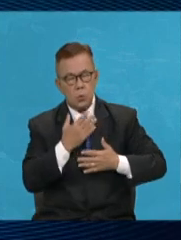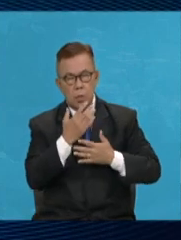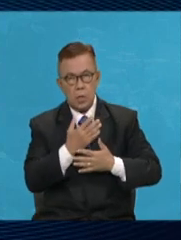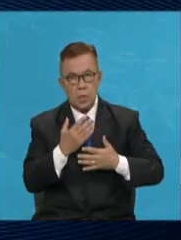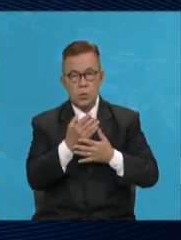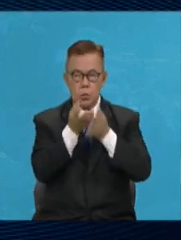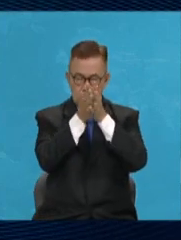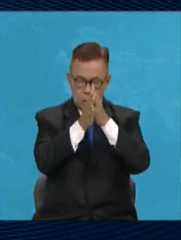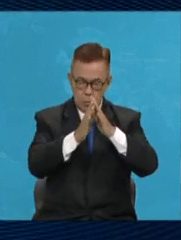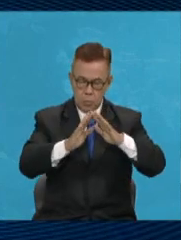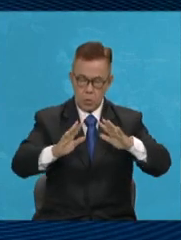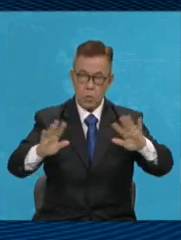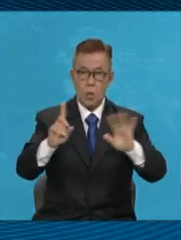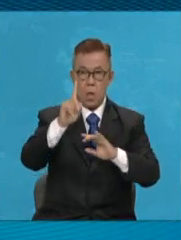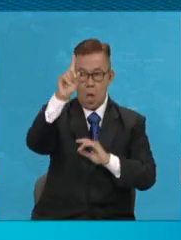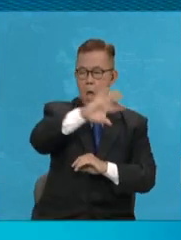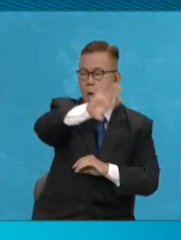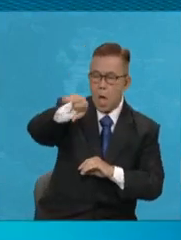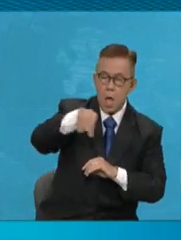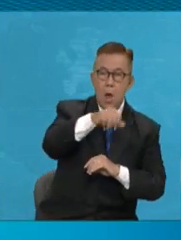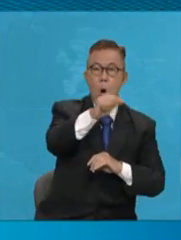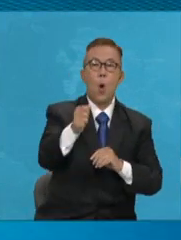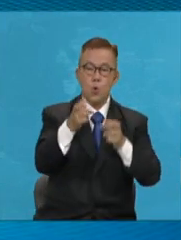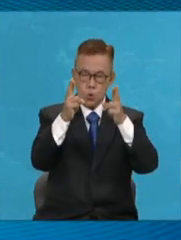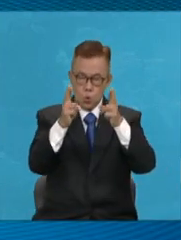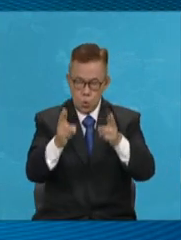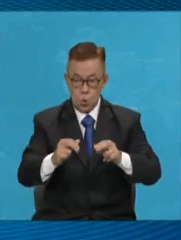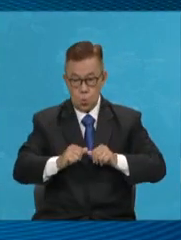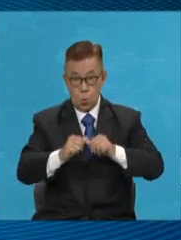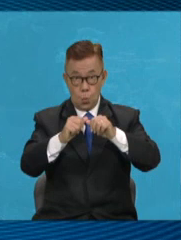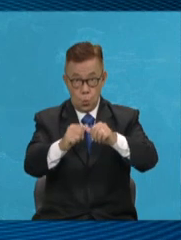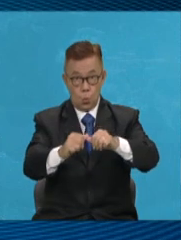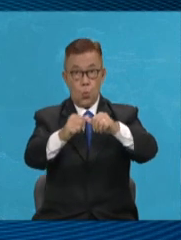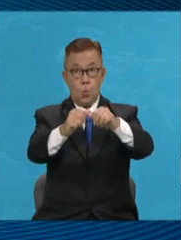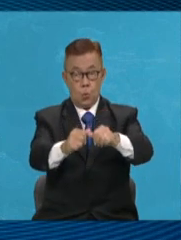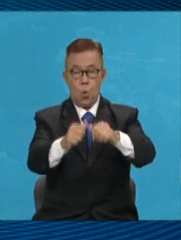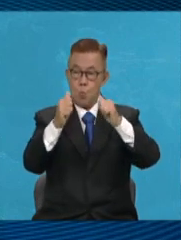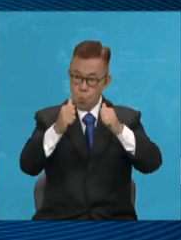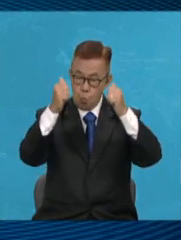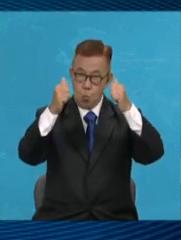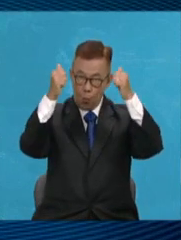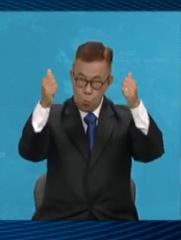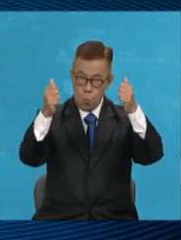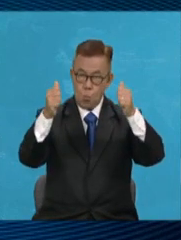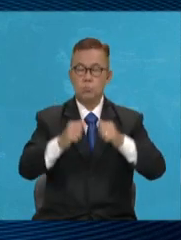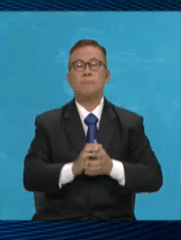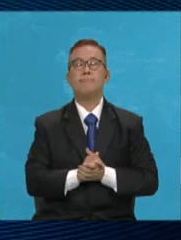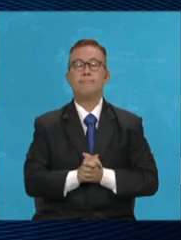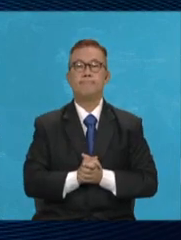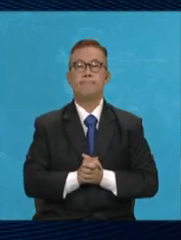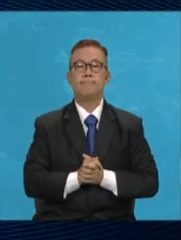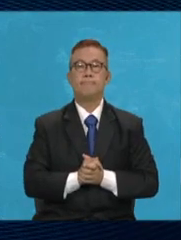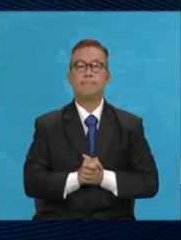kebahagiaan serta rakyat Arab Saudi akan senantiasa menikmati kemajuan dan kemakmuran yang berpanjangan